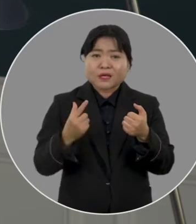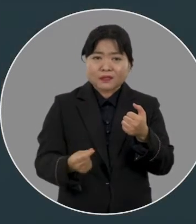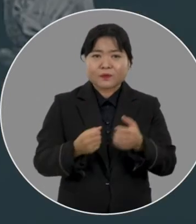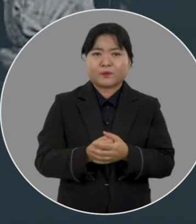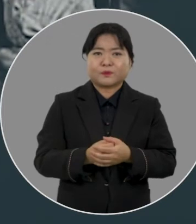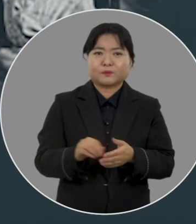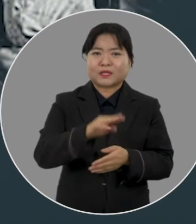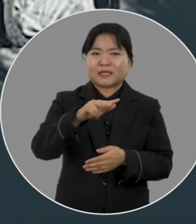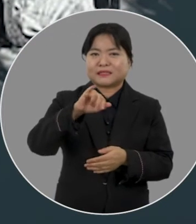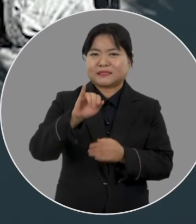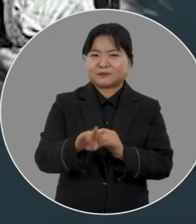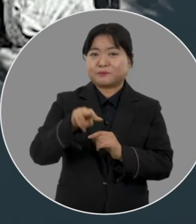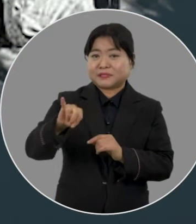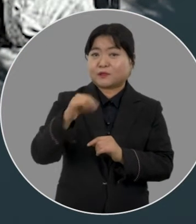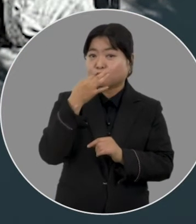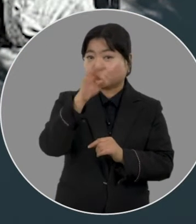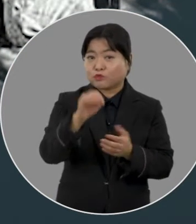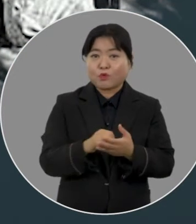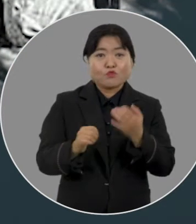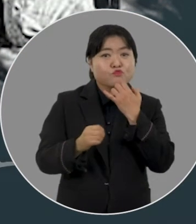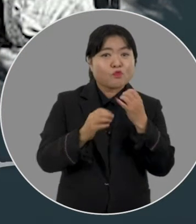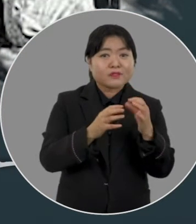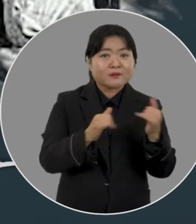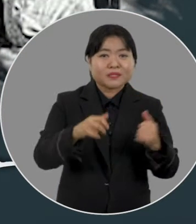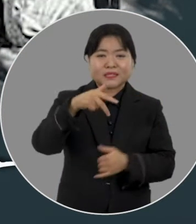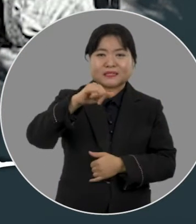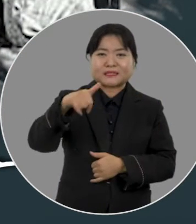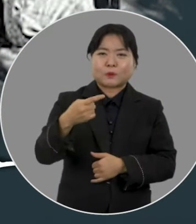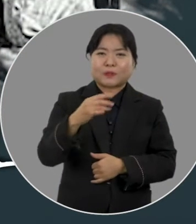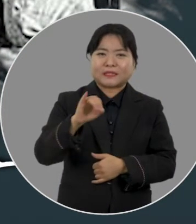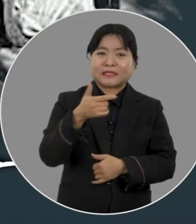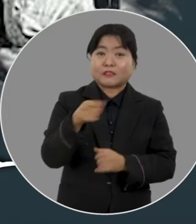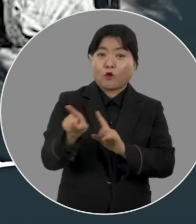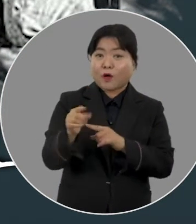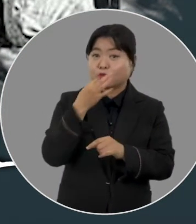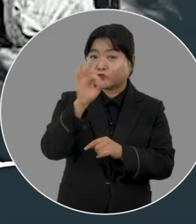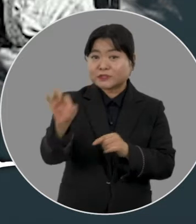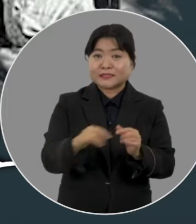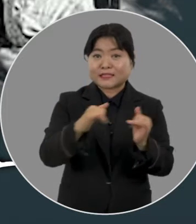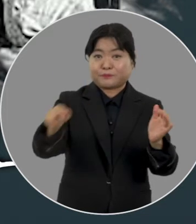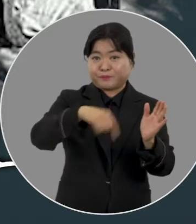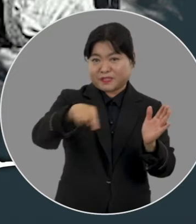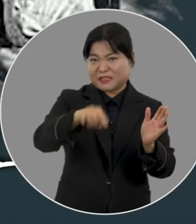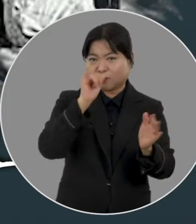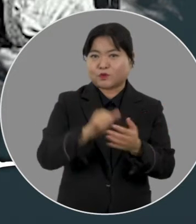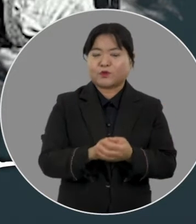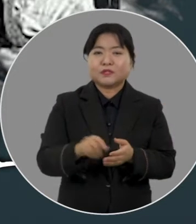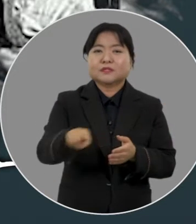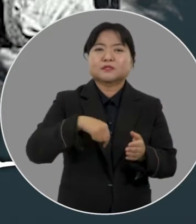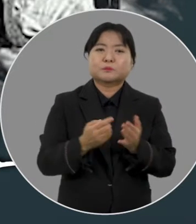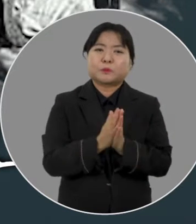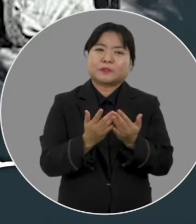같아요. 우리가 집시라고 부르고 독일 사람들은 시고이너라고 부르는 바로 그 사람들이 있죠.